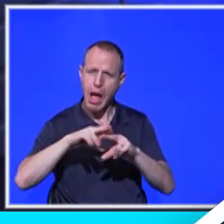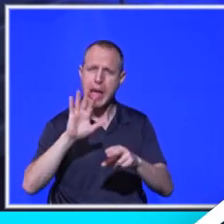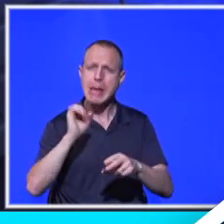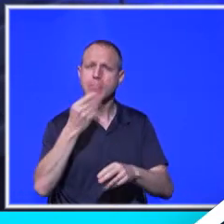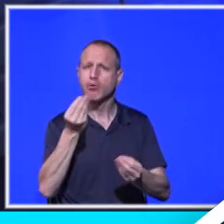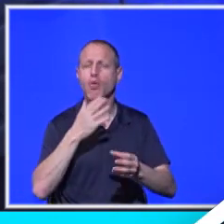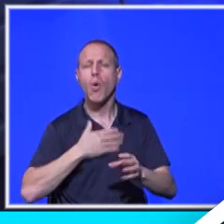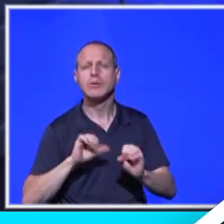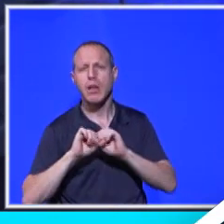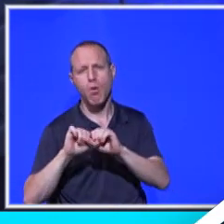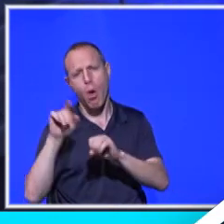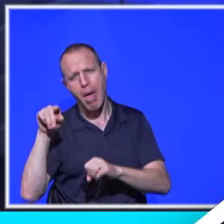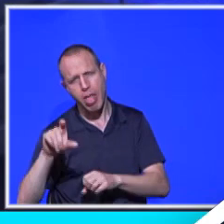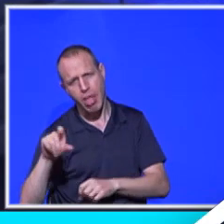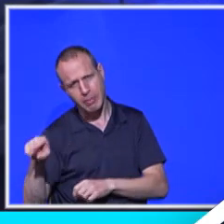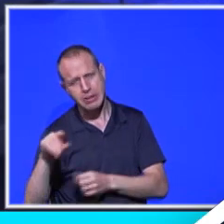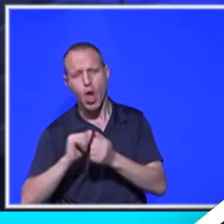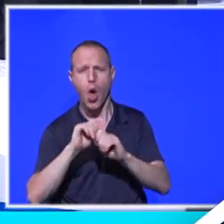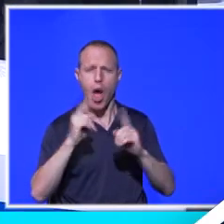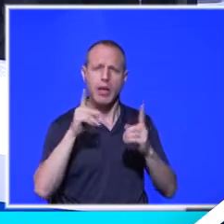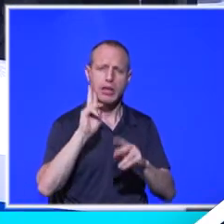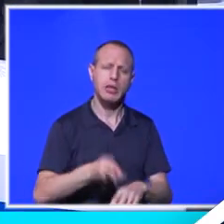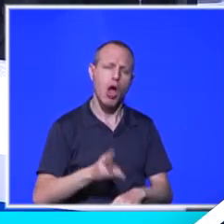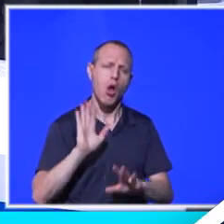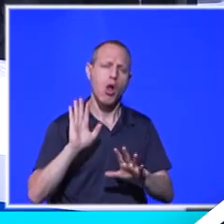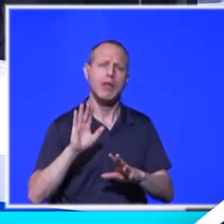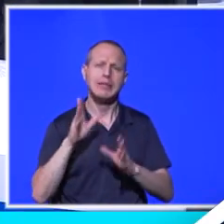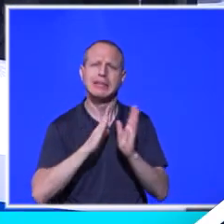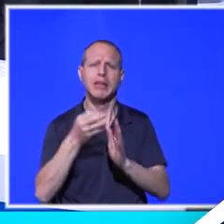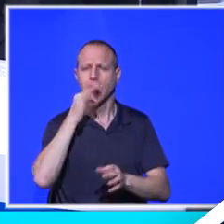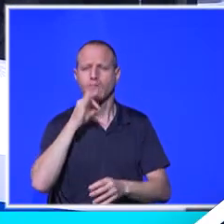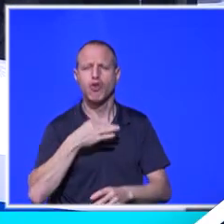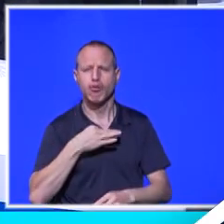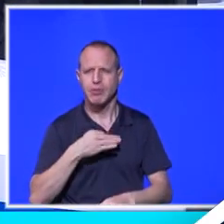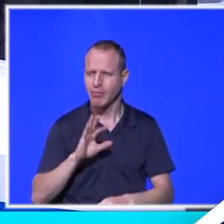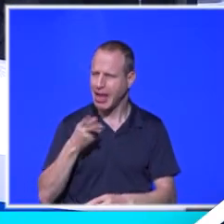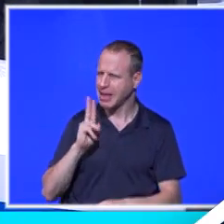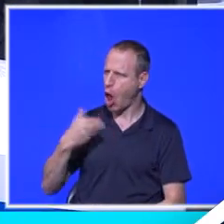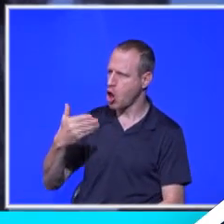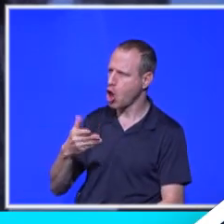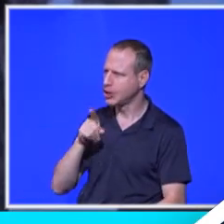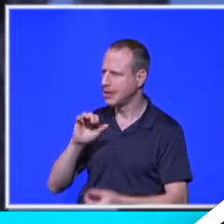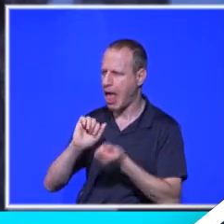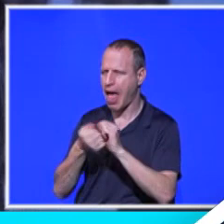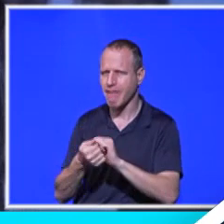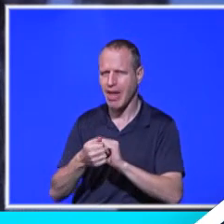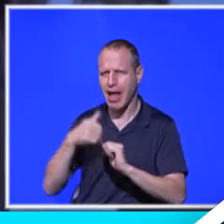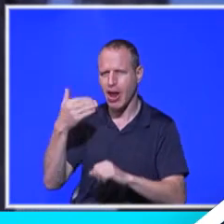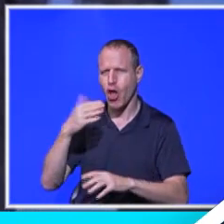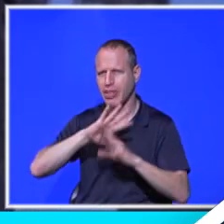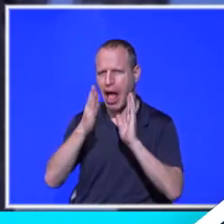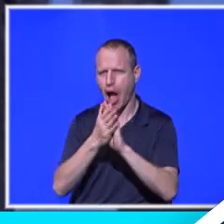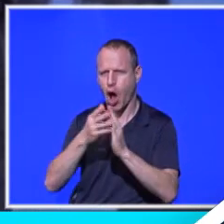לתמוך באדם כזה או אחר, הוא יכול. זה סדר העדיפויות שלי. אבל איך זה יכול להיות שבאמת זה הפך להיות הכל